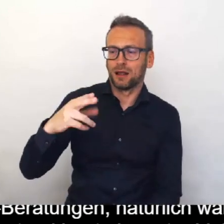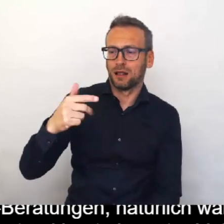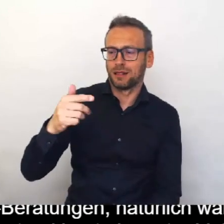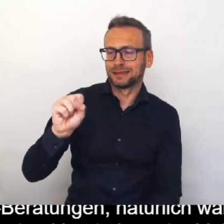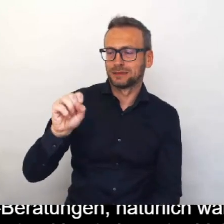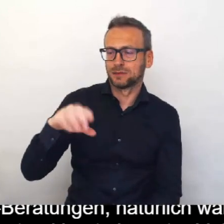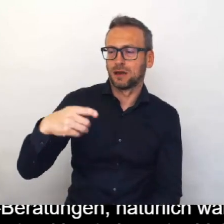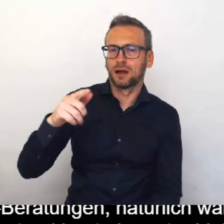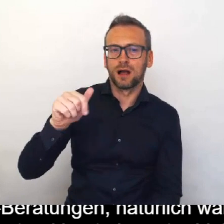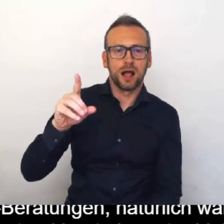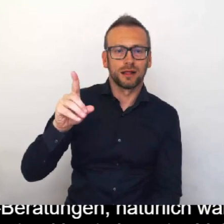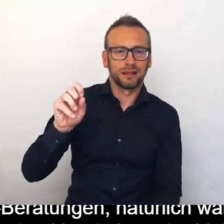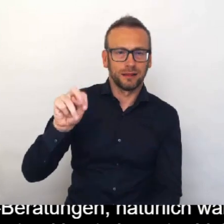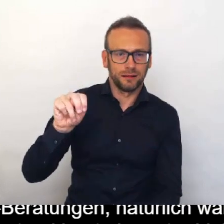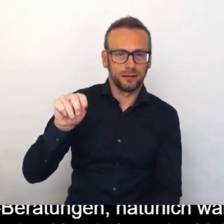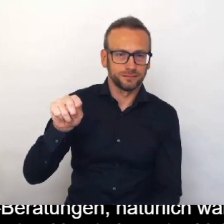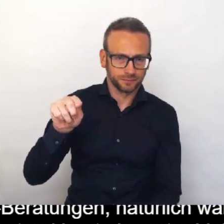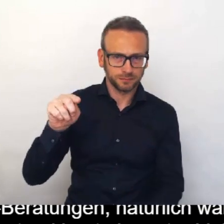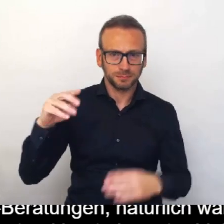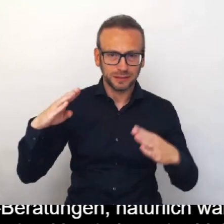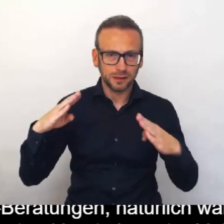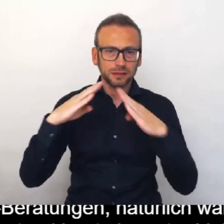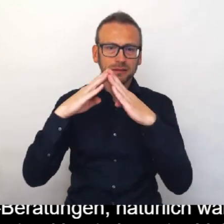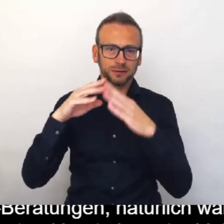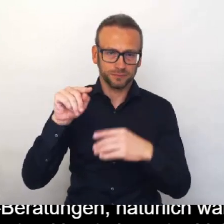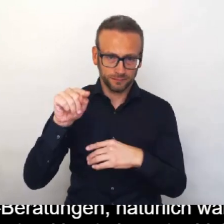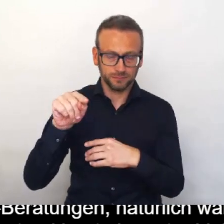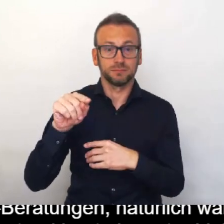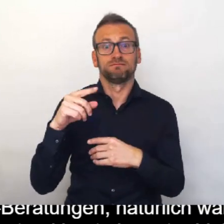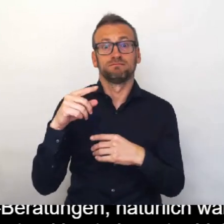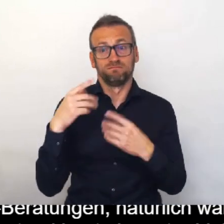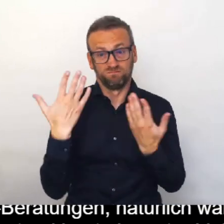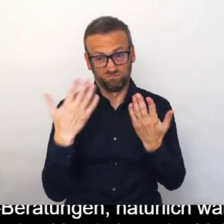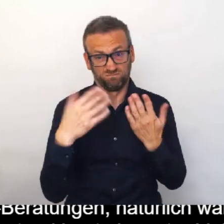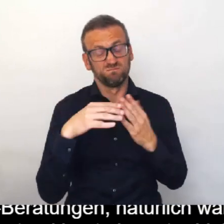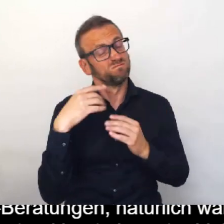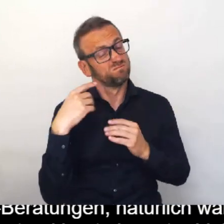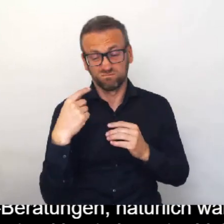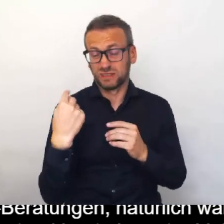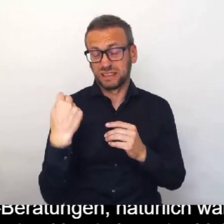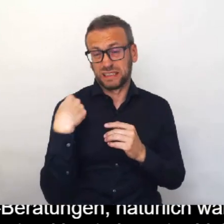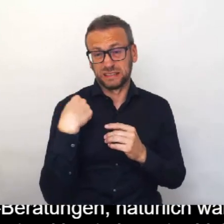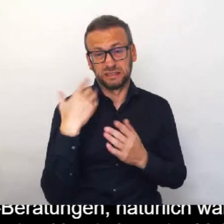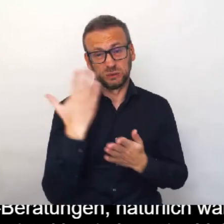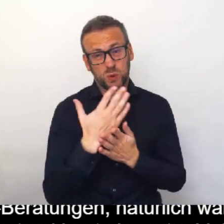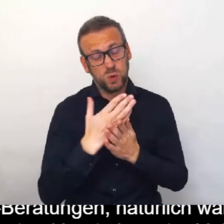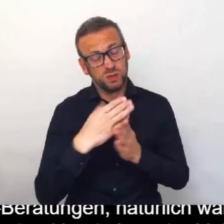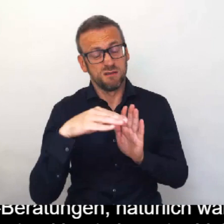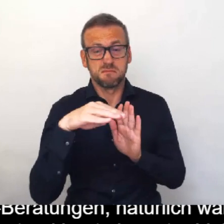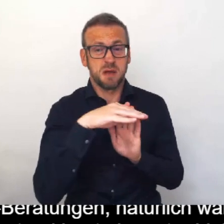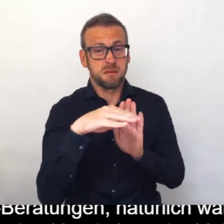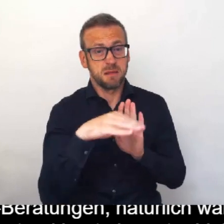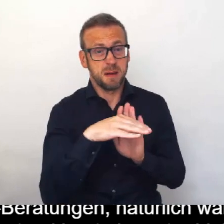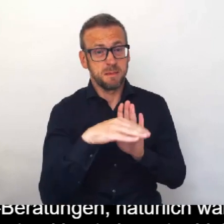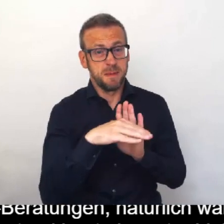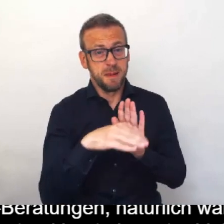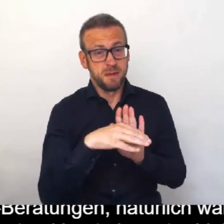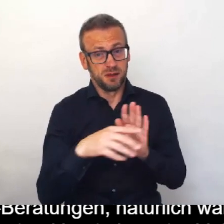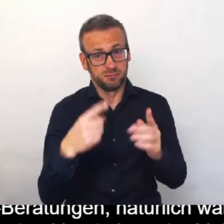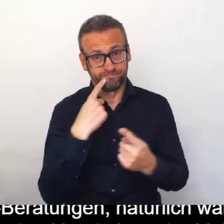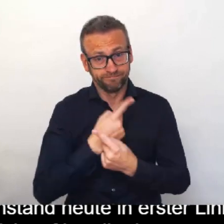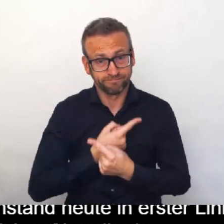1166 Neuinfektionen mehr in Bayern. Leider auch sieben Menschen verstorben. Die Lage insgesamt